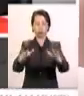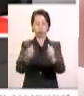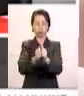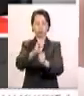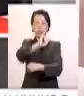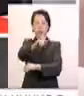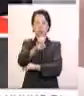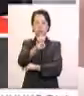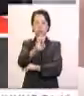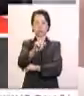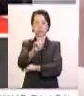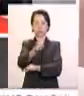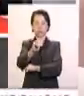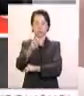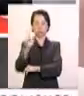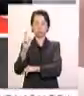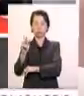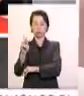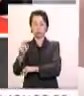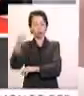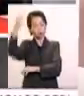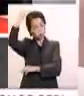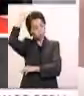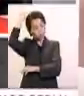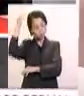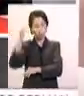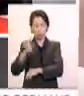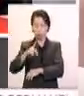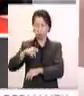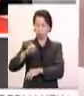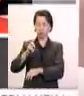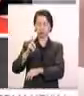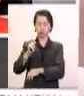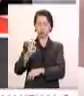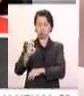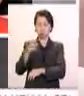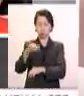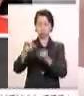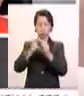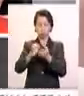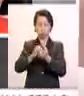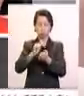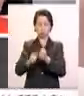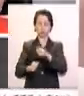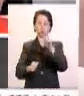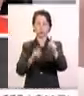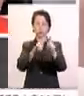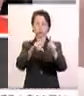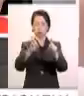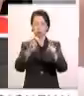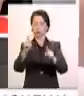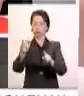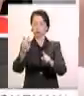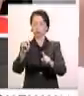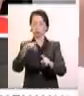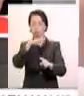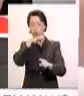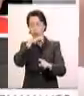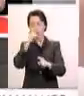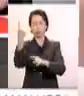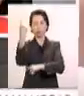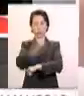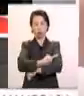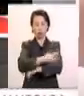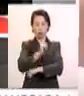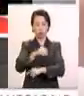jeram Kuala Selangor. Kemudahan WTE berkenaan mampu mengurus sebanyak 1,200 tan metrik sisa pepejal sehari